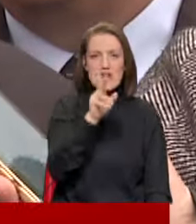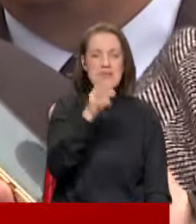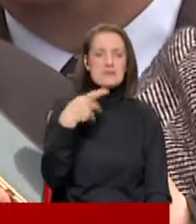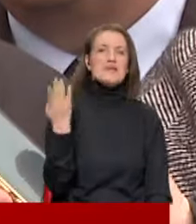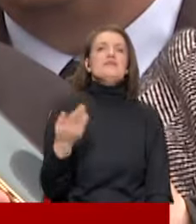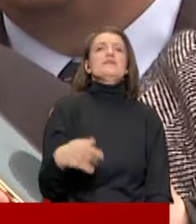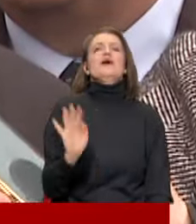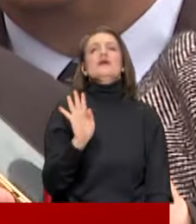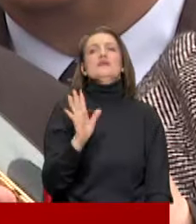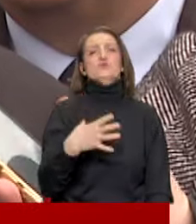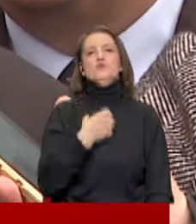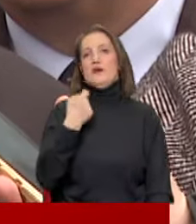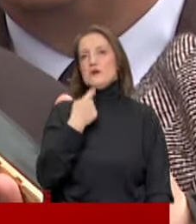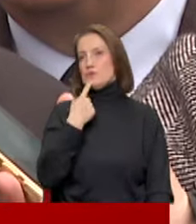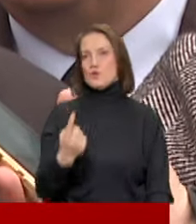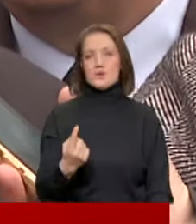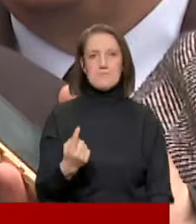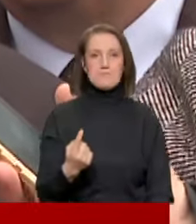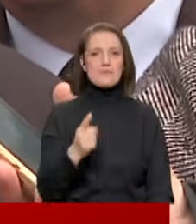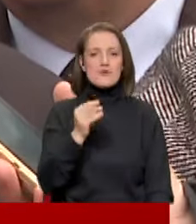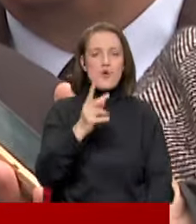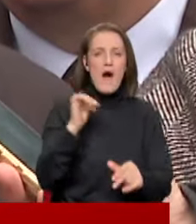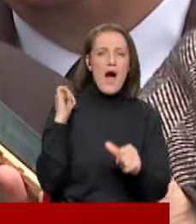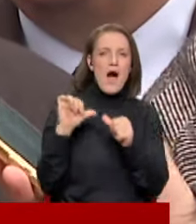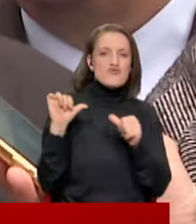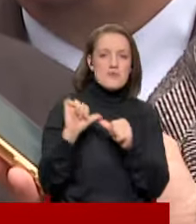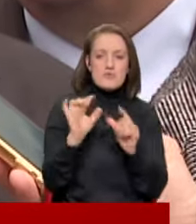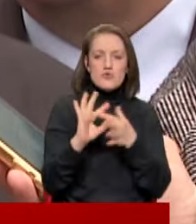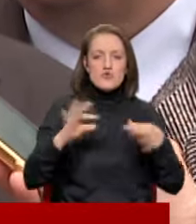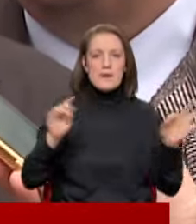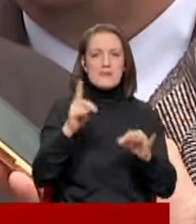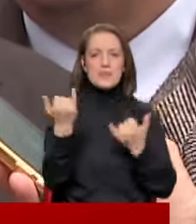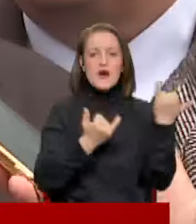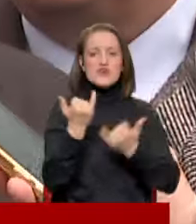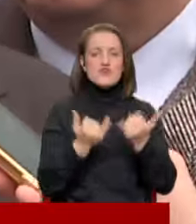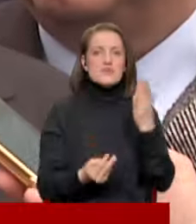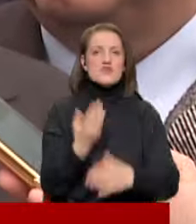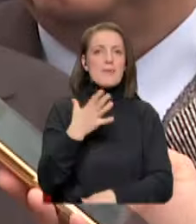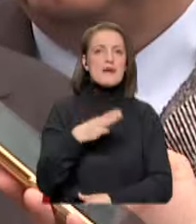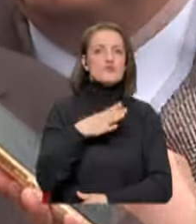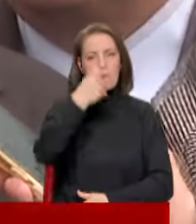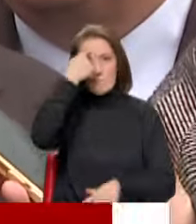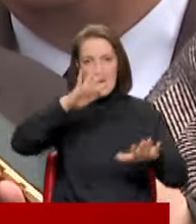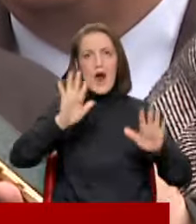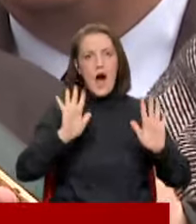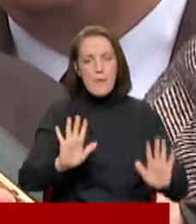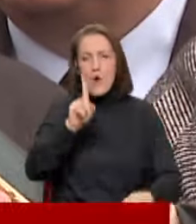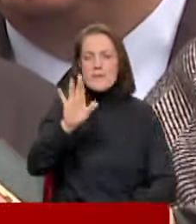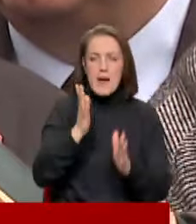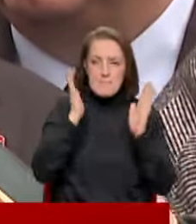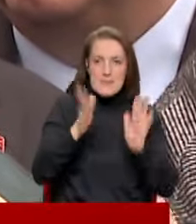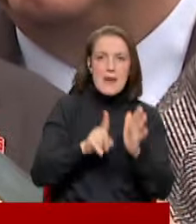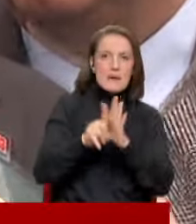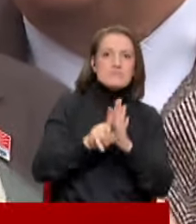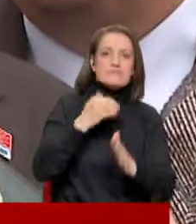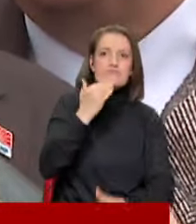seviyede değil değil üzülerek söylüyorum çok acemice cümleler Hani bir Polemik yaratmak istiyor belki ama onda bile başarı